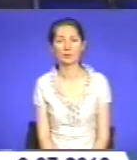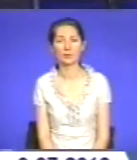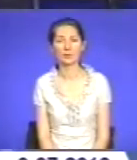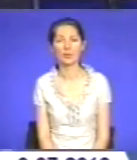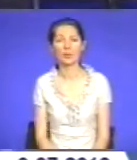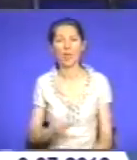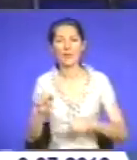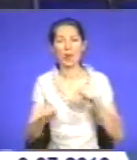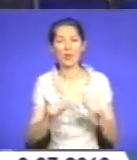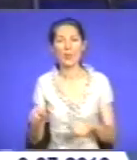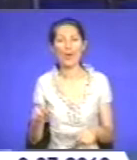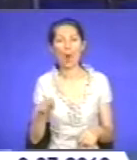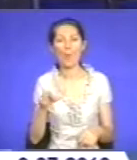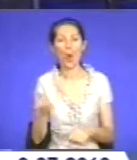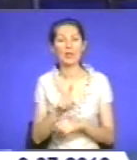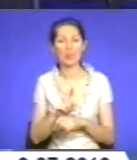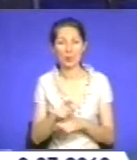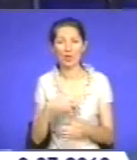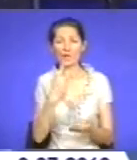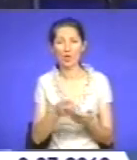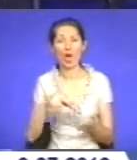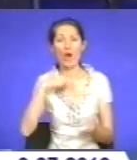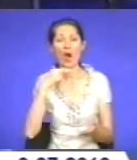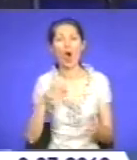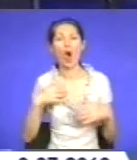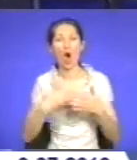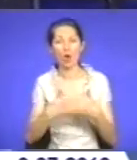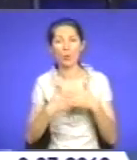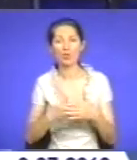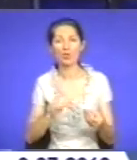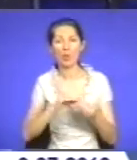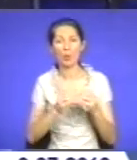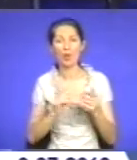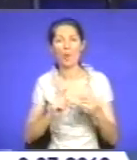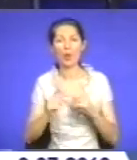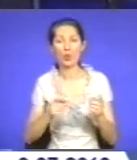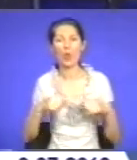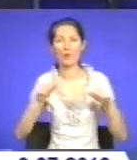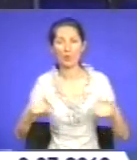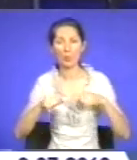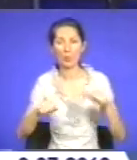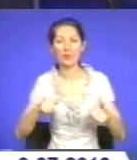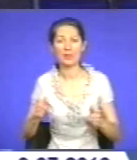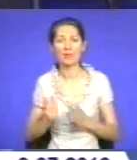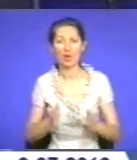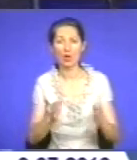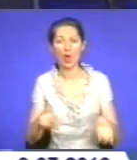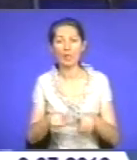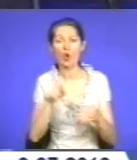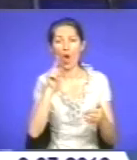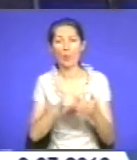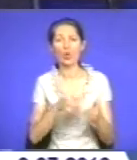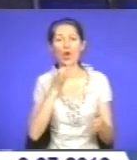Велопробіг по-тернопільськи. Привернути увагу громадськості до проблем руху велосипедистів на дорозі з такою метою любителі двоколісних транспортних